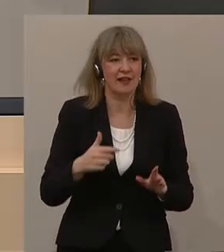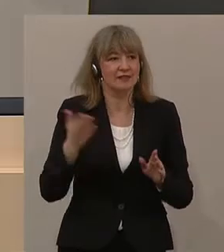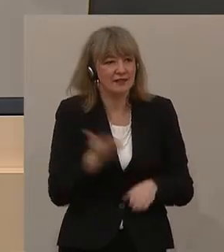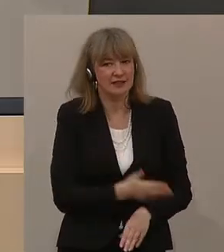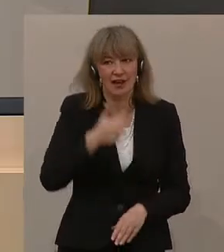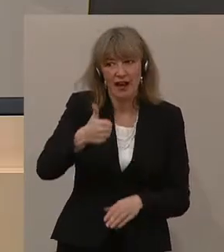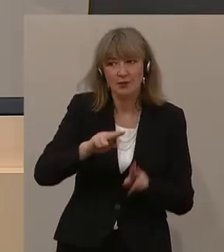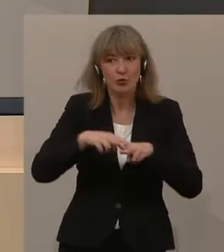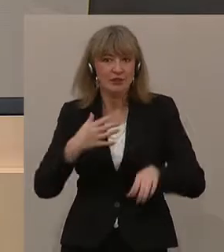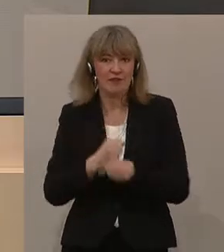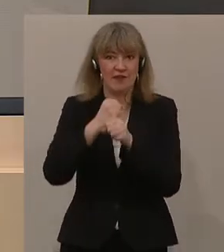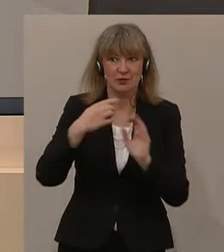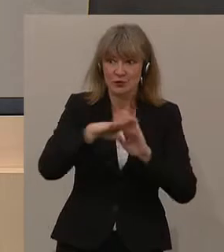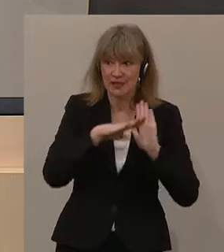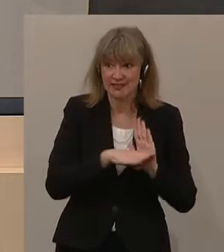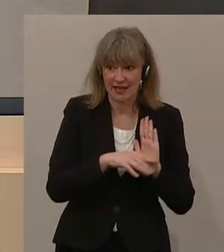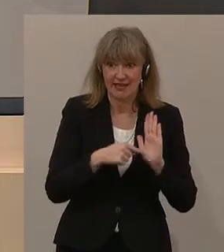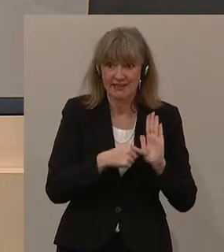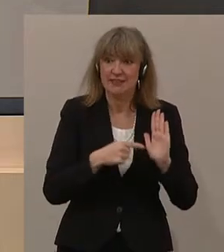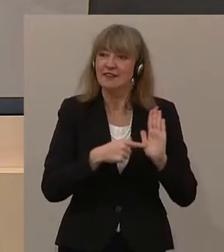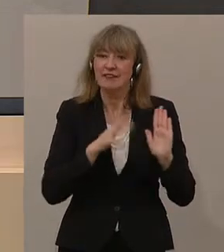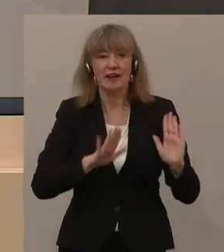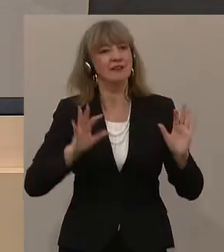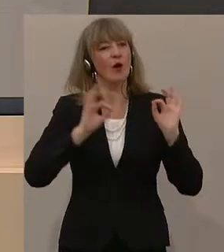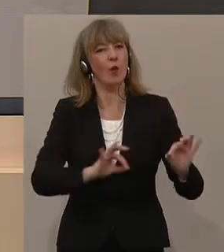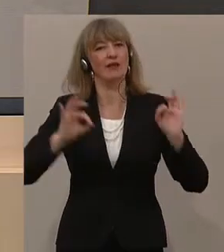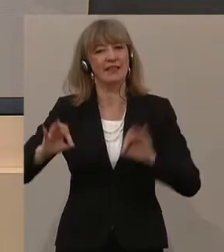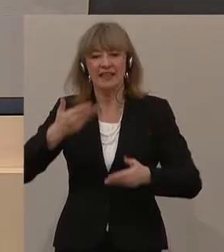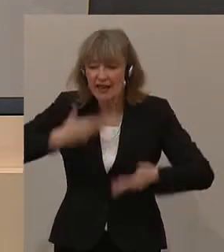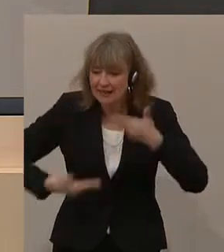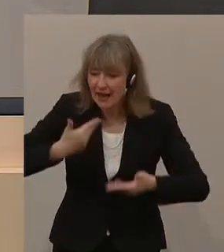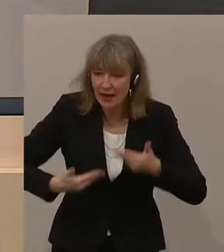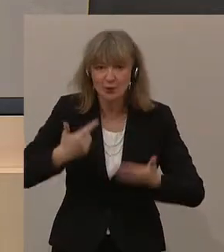des Bundesverfassungsgesetzes zu seiner ordentlichen Tagung